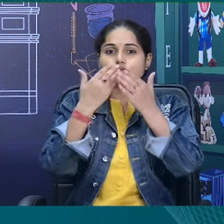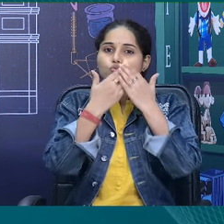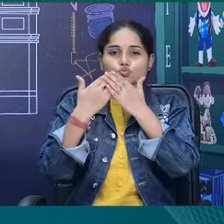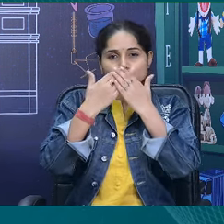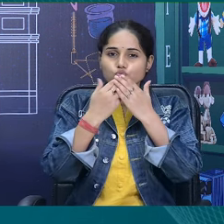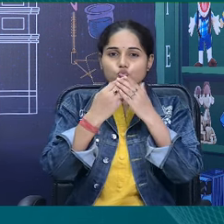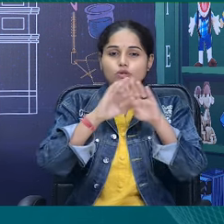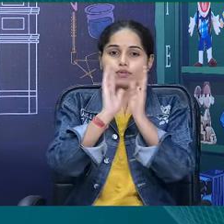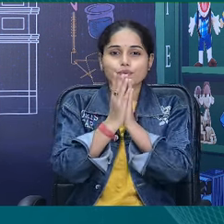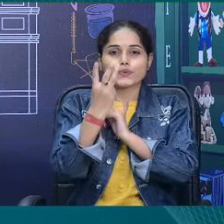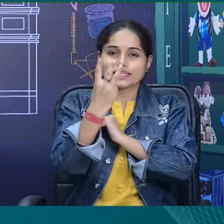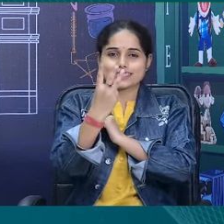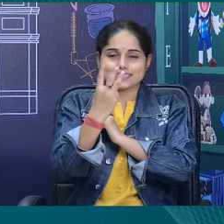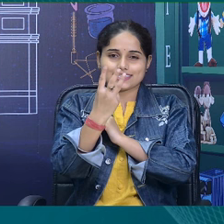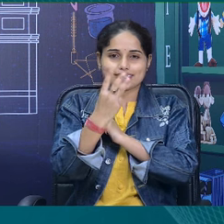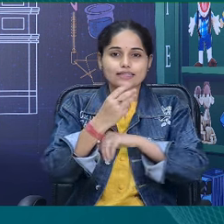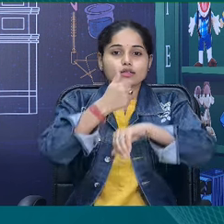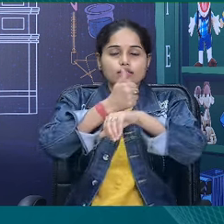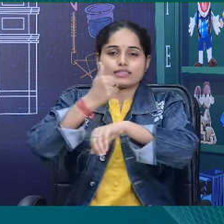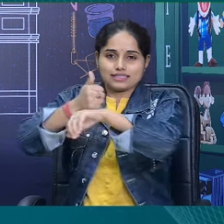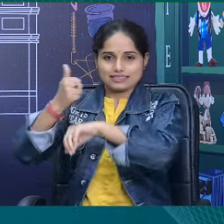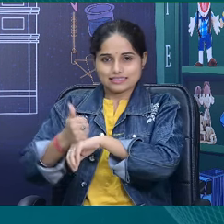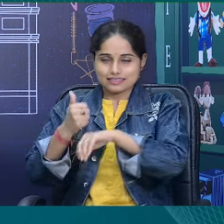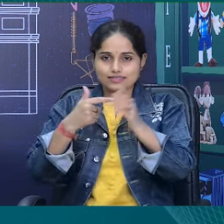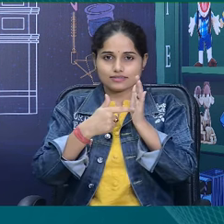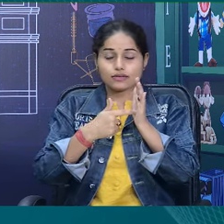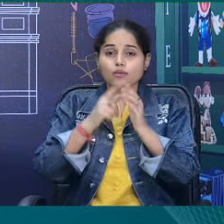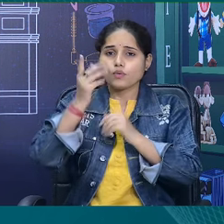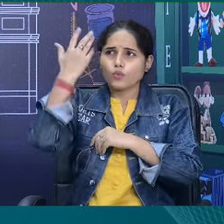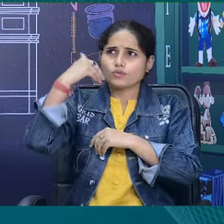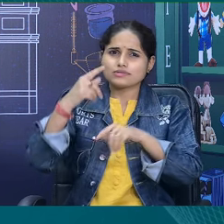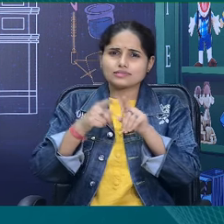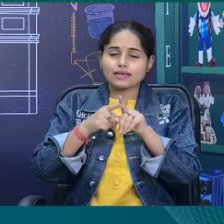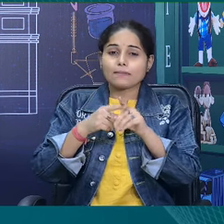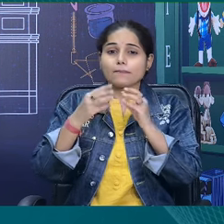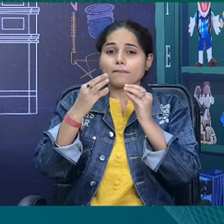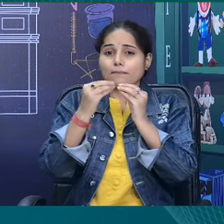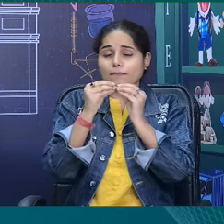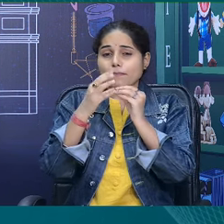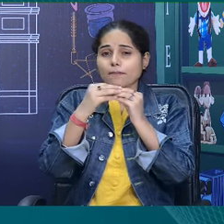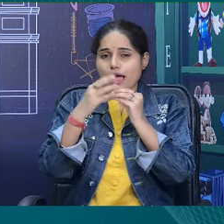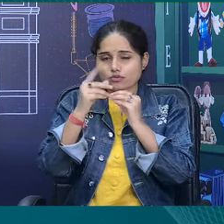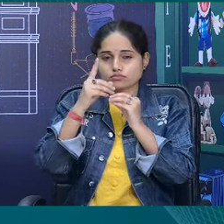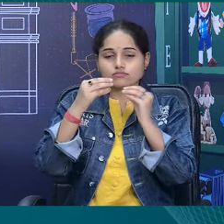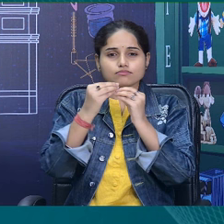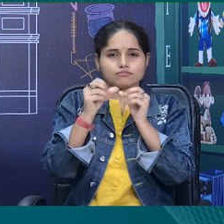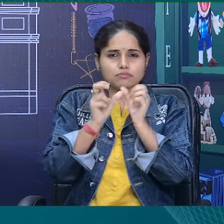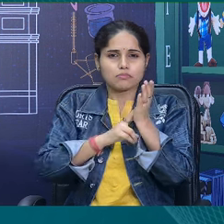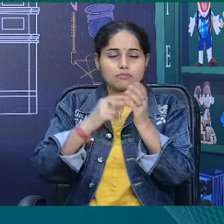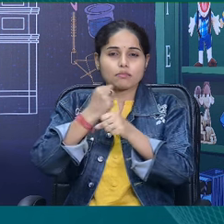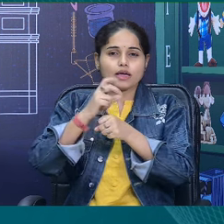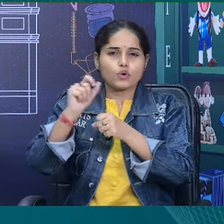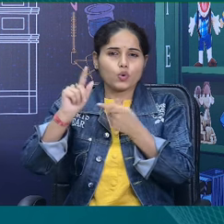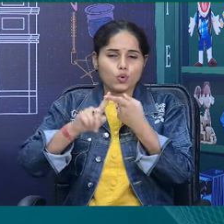खोले उन्होंने अलग-अलग जगहों पर उस टाइम पर हमारे यहां बंगाल स्कूल ऑफ आर्ट जो था वहां पर कुछ हमारे आर्टिस्ट ऐसे थे जो